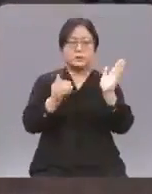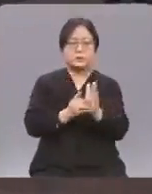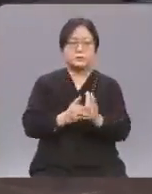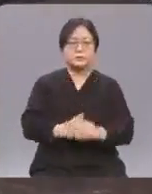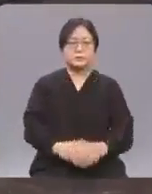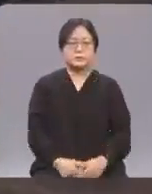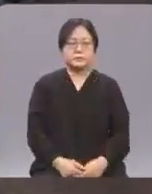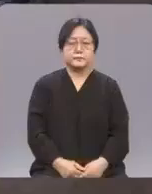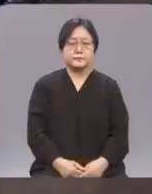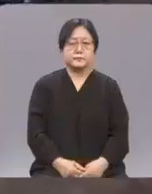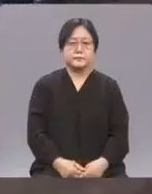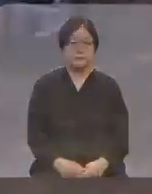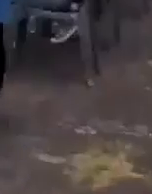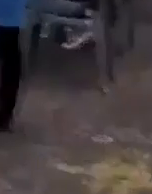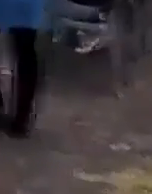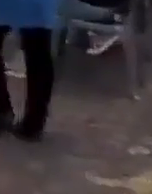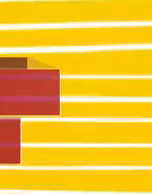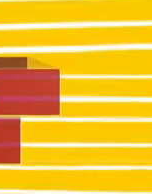요구했습니다.